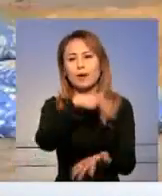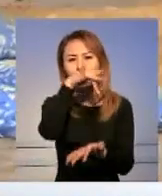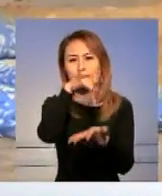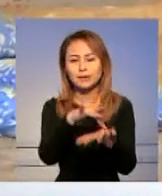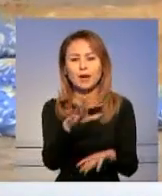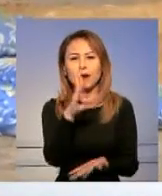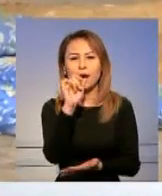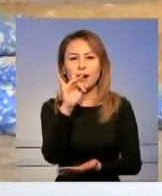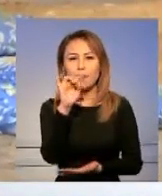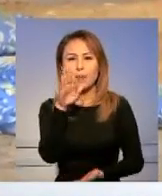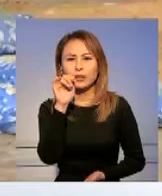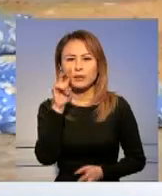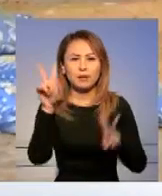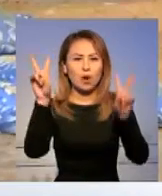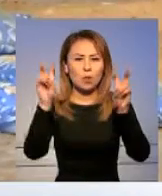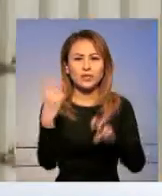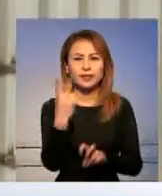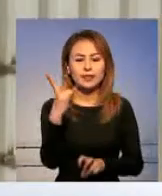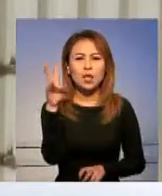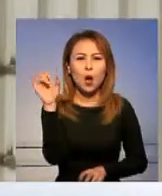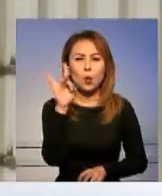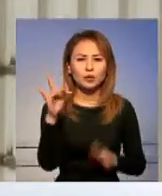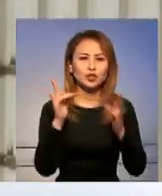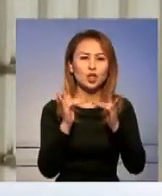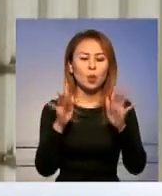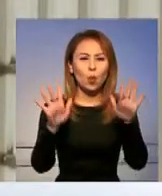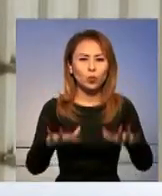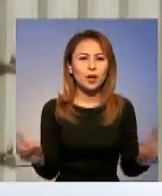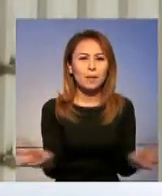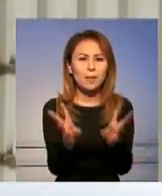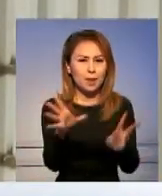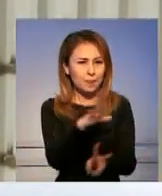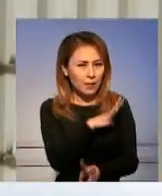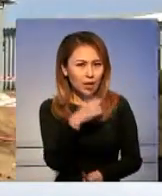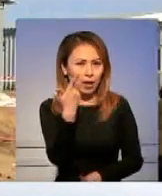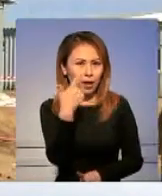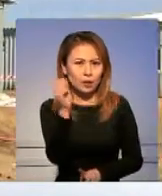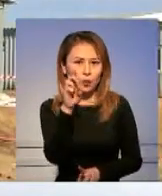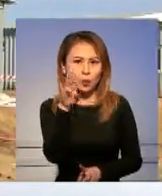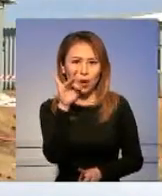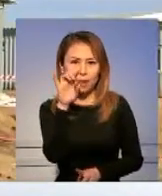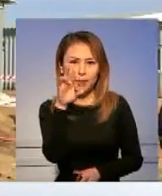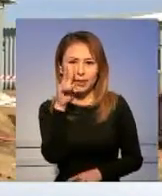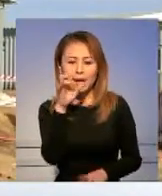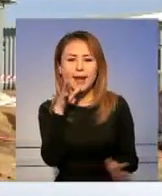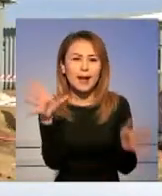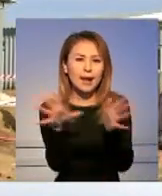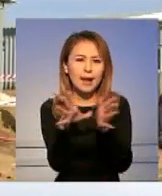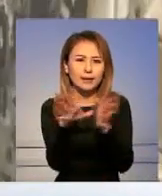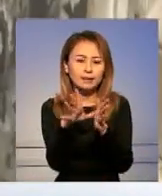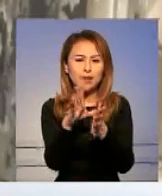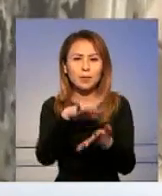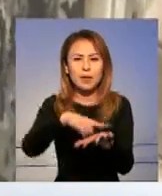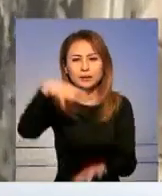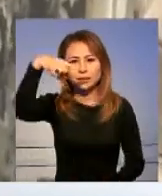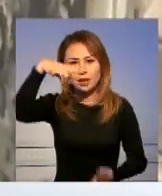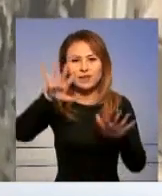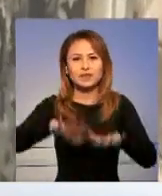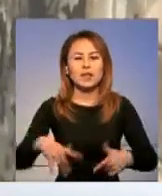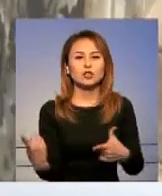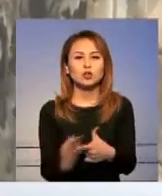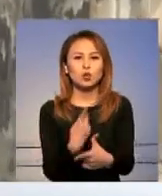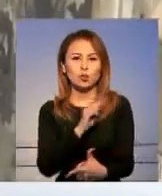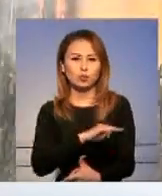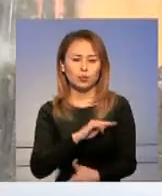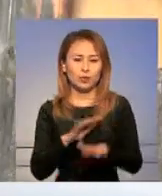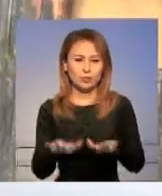қаласының маңындағы Қарабатан ауылында 2 наурыз күні жатақхана өртенген болатын. Онда газ турбина электростанциясының құрылысын жүргізген